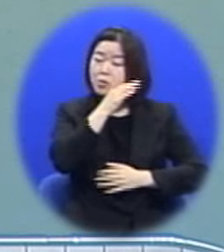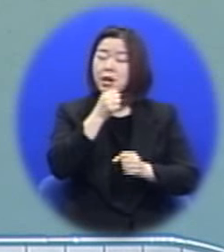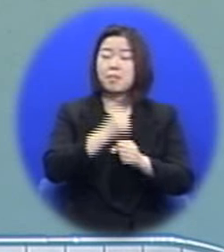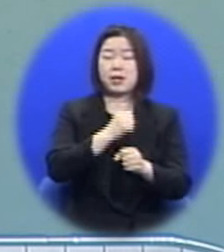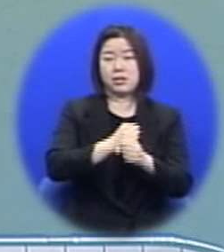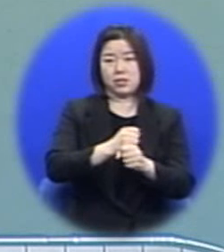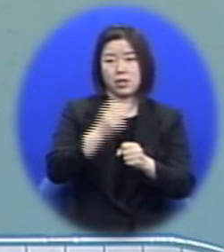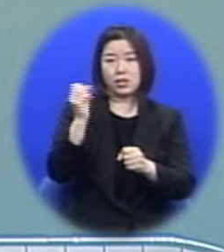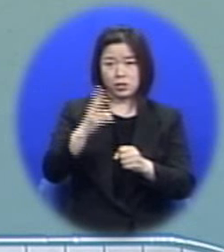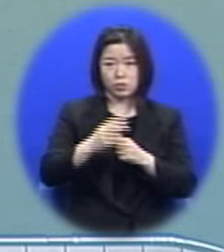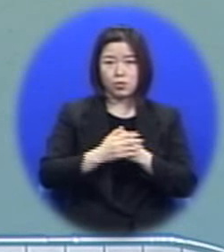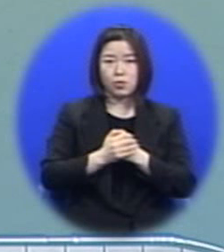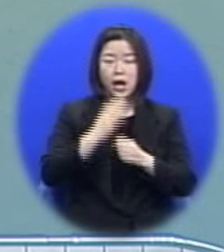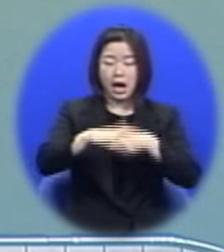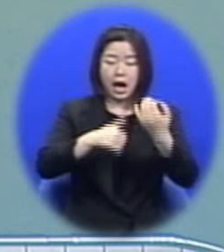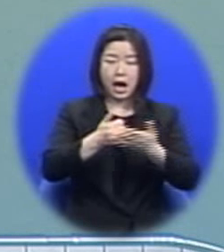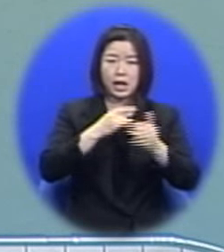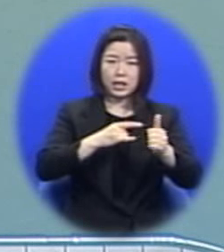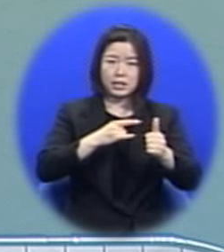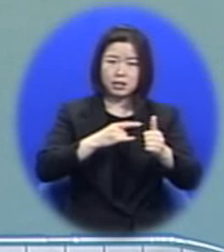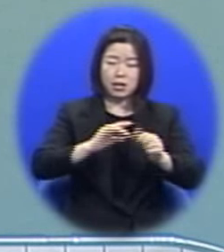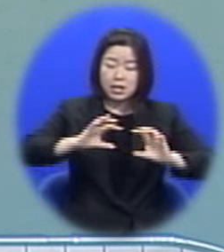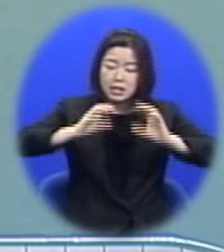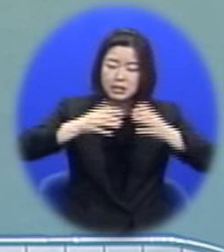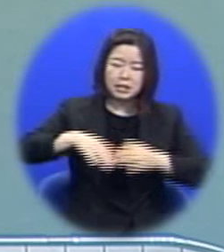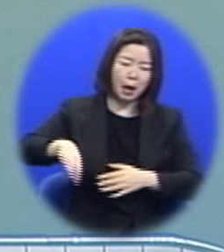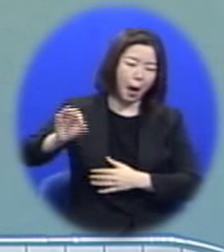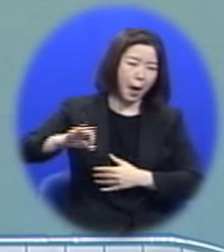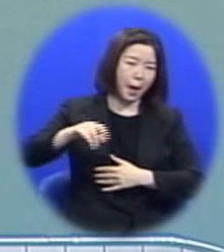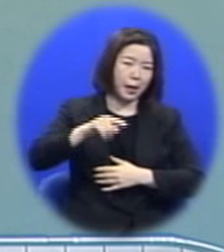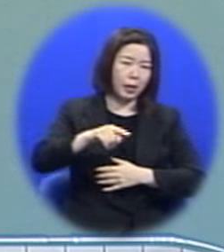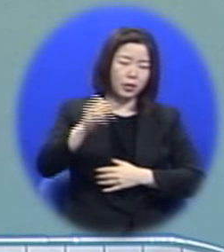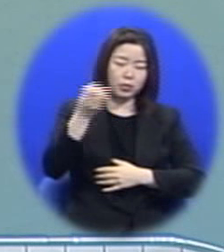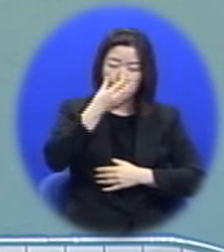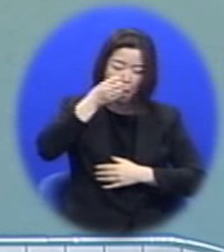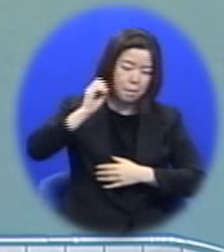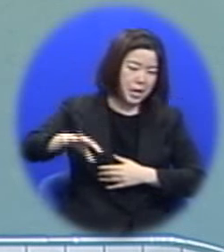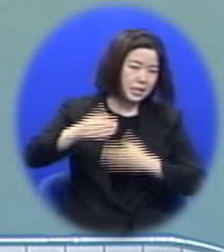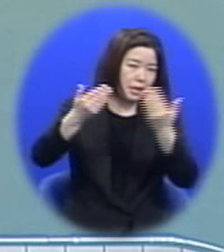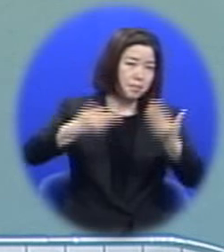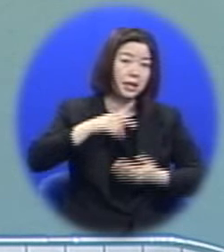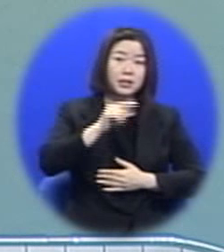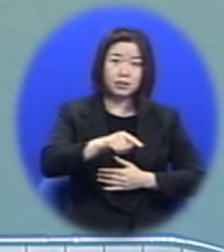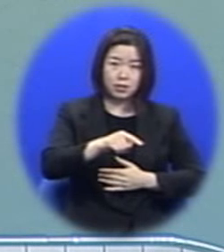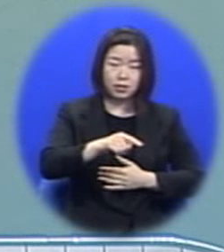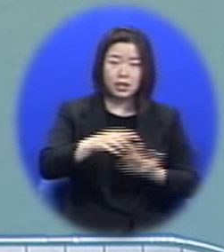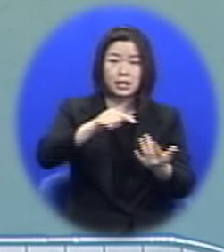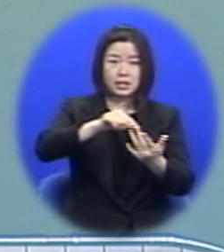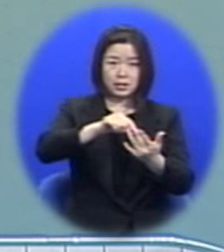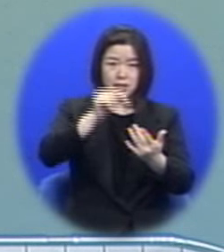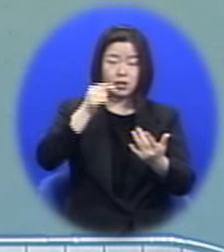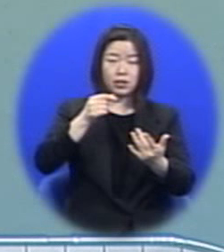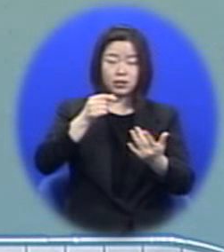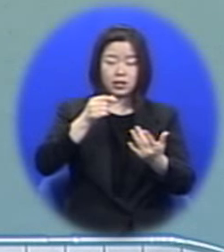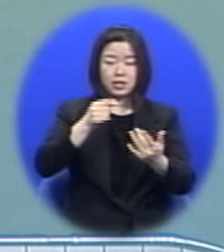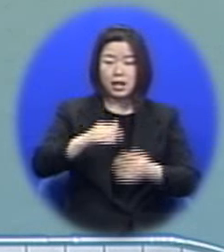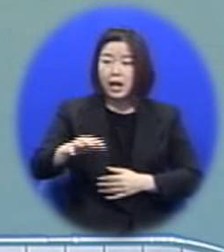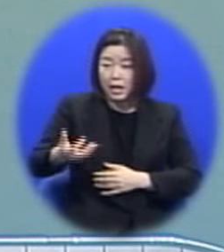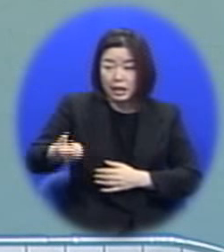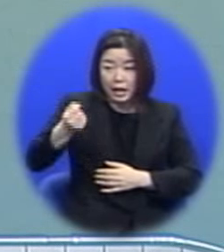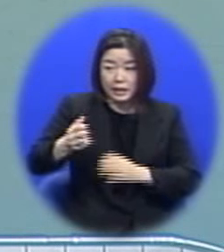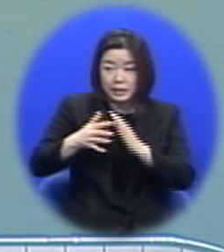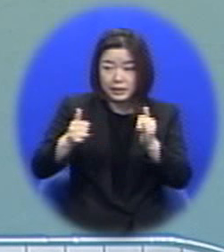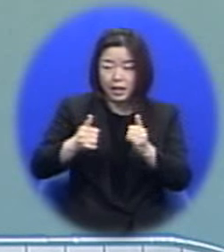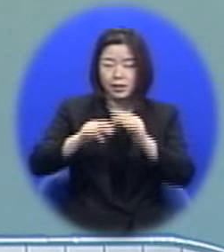하시며 하나님께서 세상에 천한 것들과 멸시받는 것들과 없는 것들을 택하사 있는 것들을 폐하려